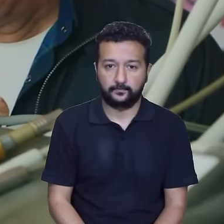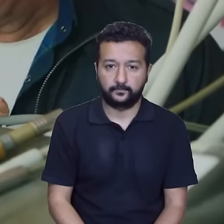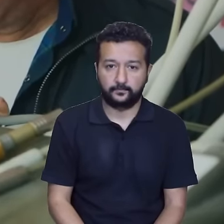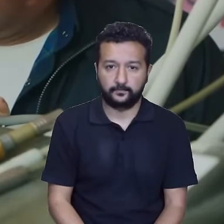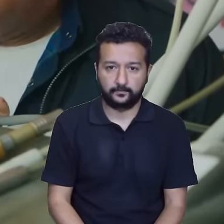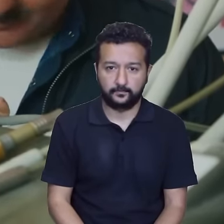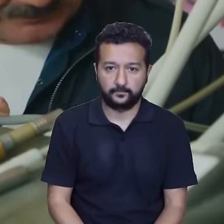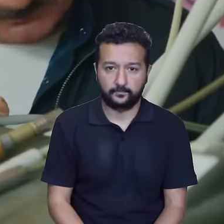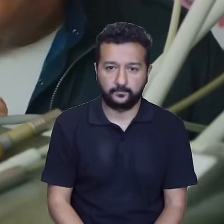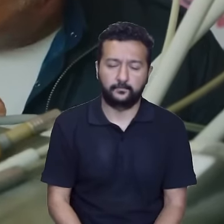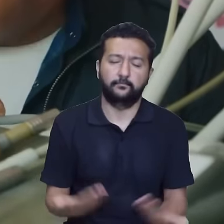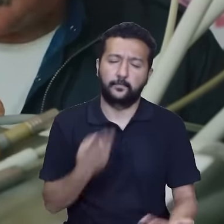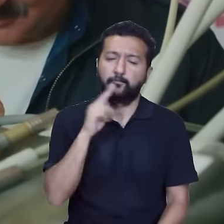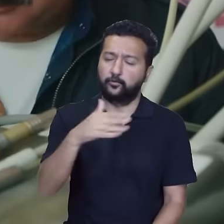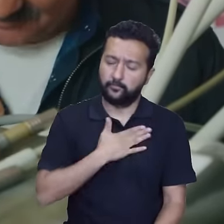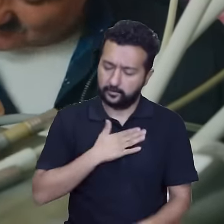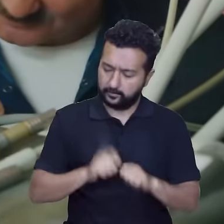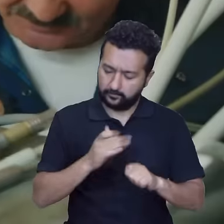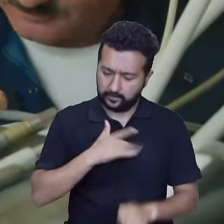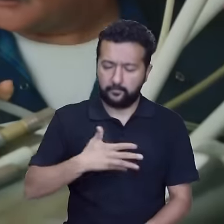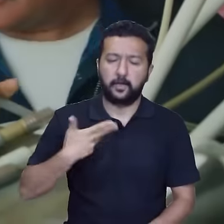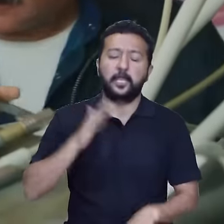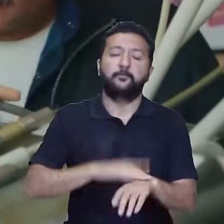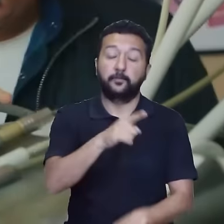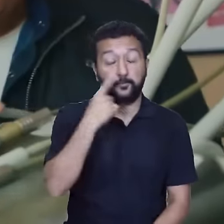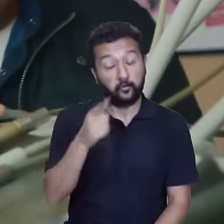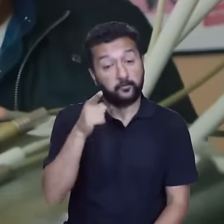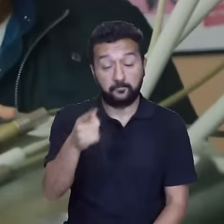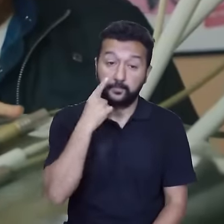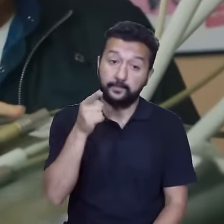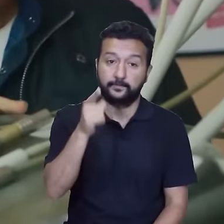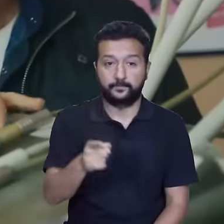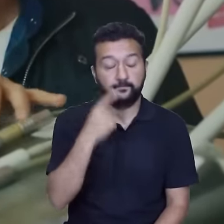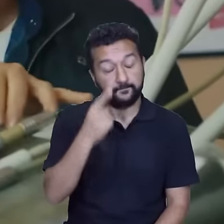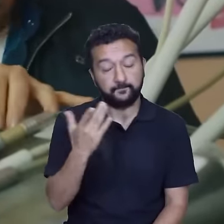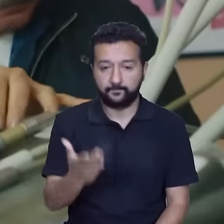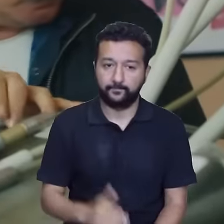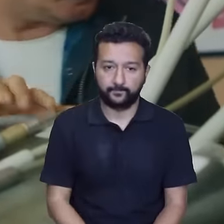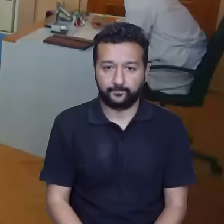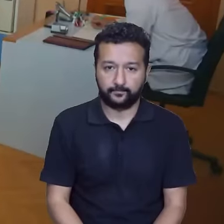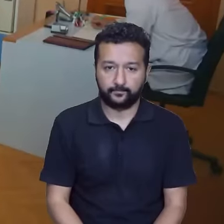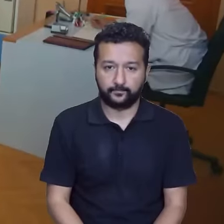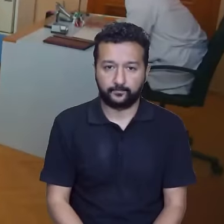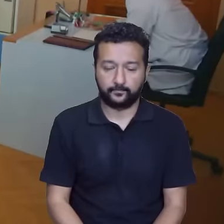gösterdi. Ben de dedim ya, merak etme. Hadi göreyim bakayım seni, hadi.